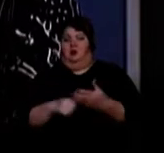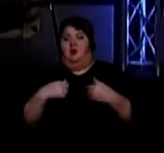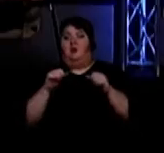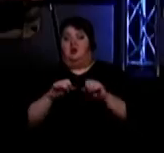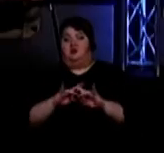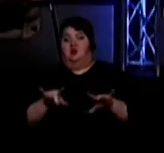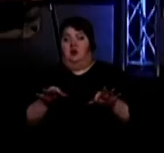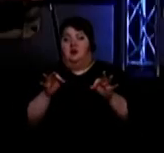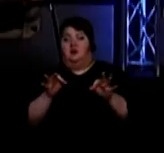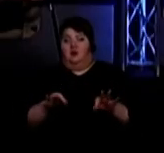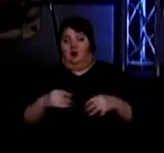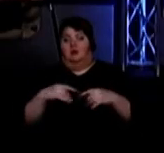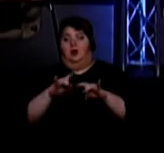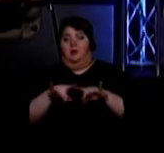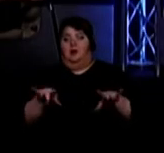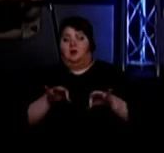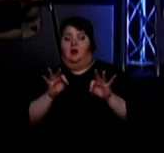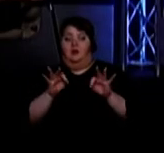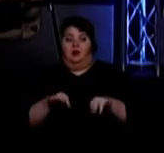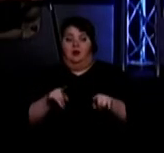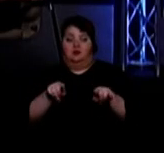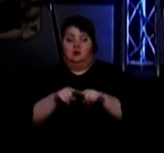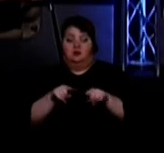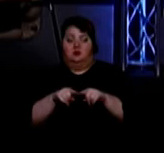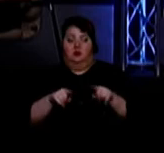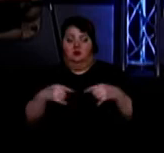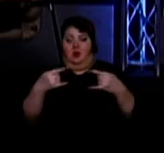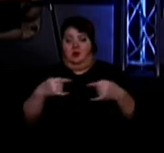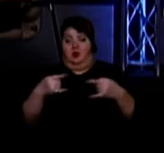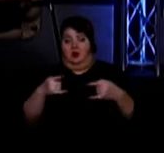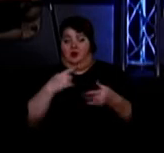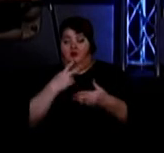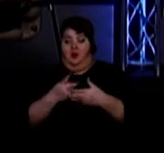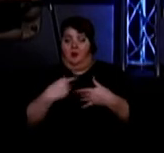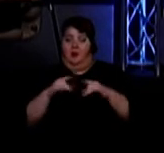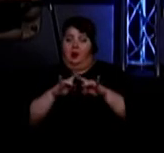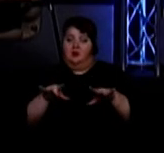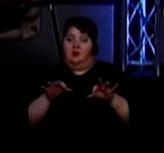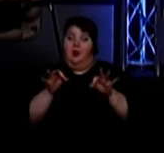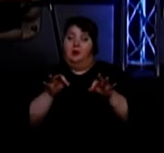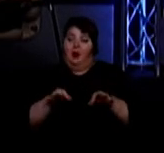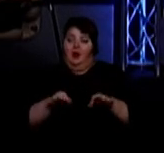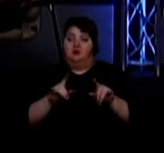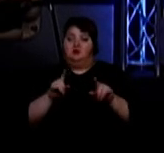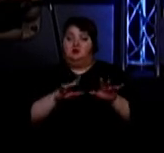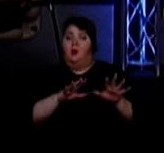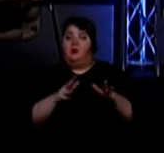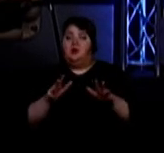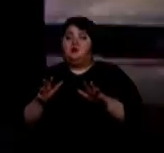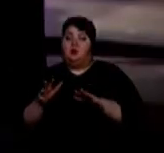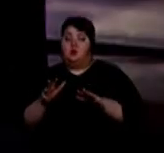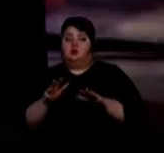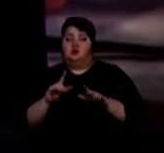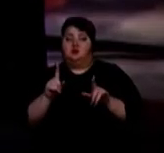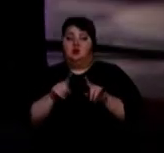правду. И мы ей рассказываем, вот здесь тоже на экране, я думаю, увидите, мы рассказываем правду. Что же происходит, то есть что